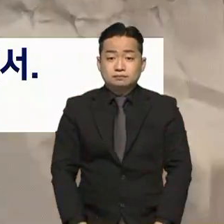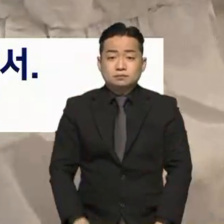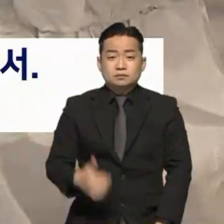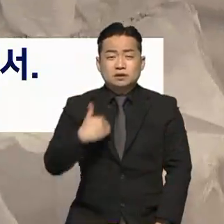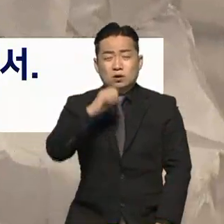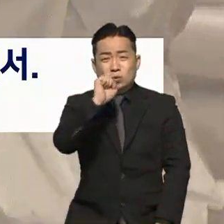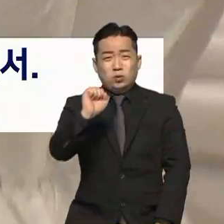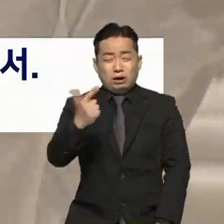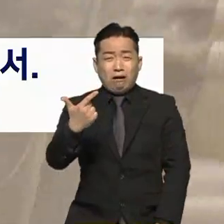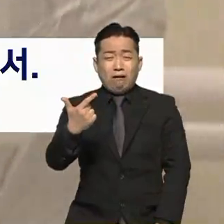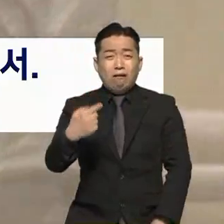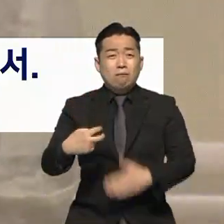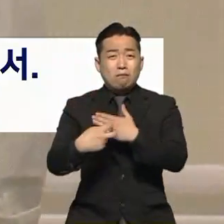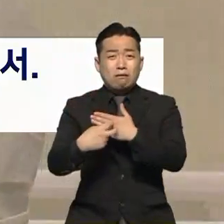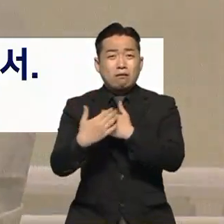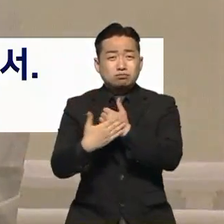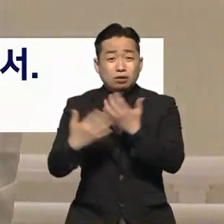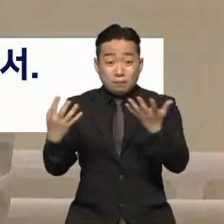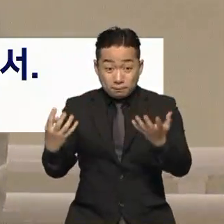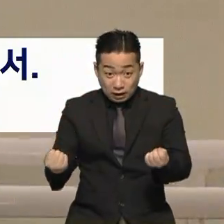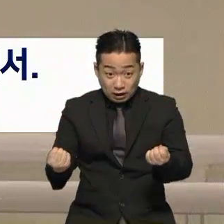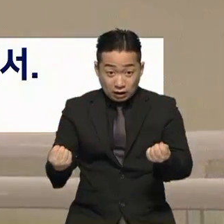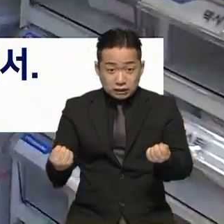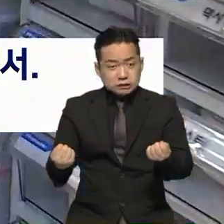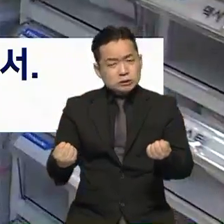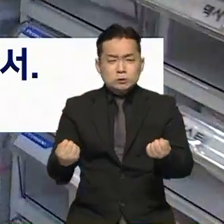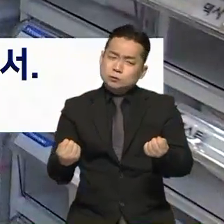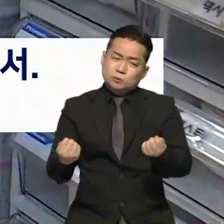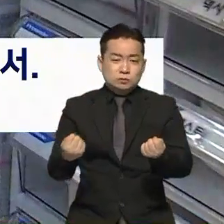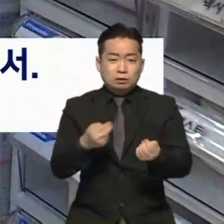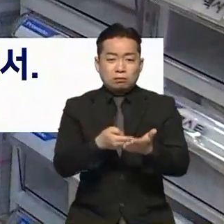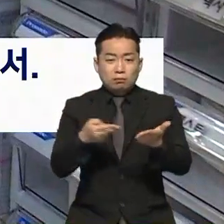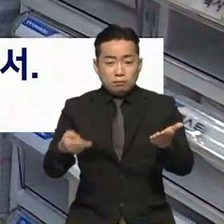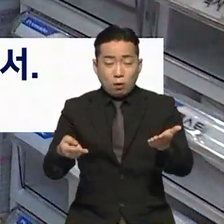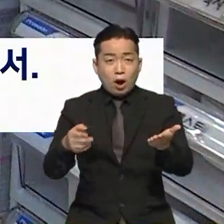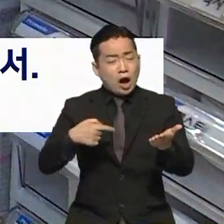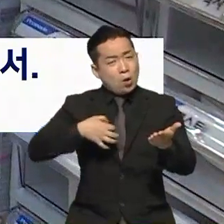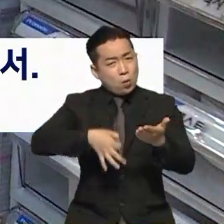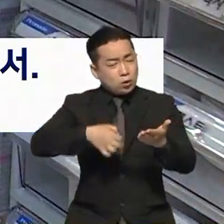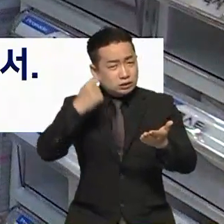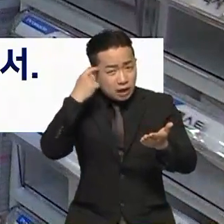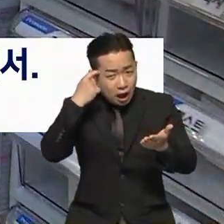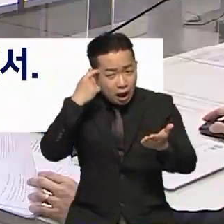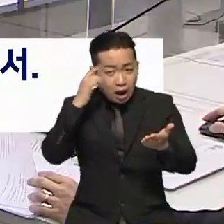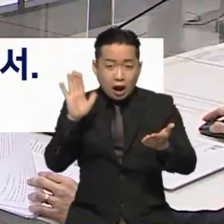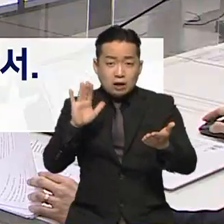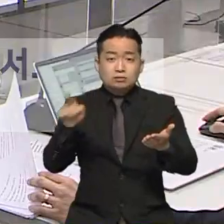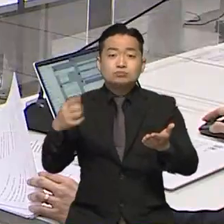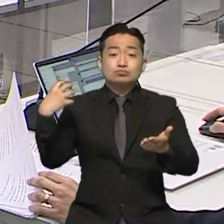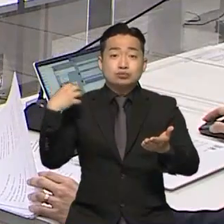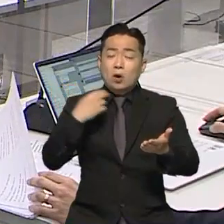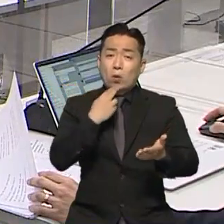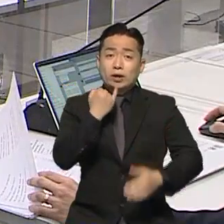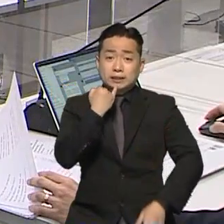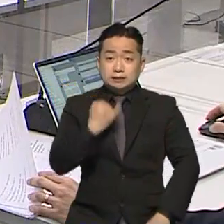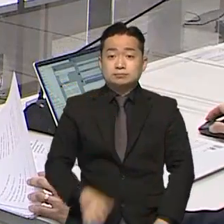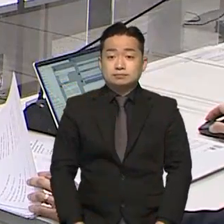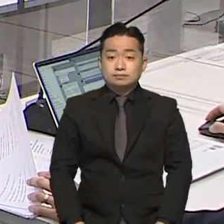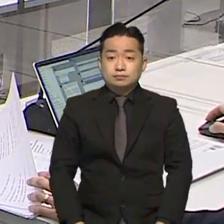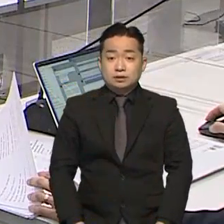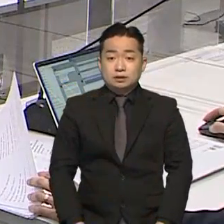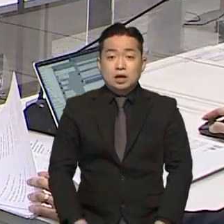좋다 그래서. 그래서 너도 좀 나오겠다 싶었는데 전액 더 지원되고 부담이 되겠죠. 감염병 등급